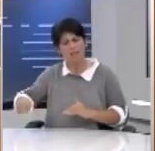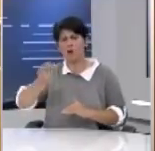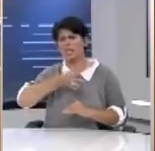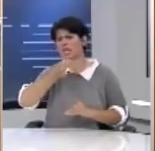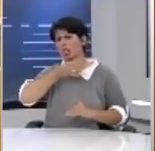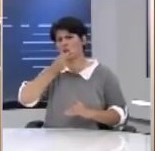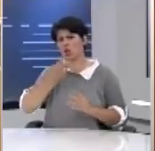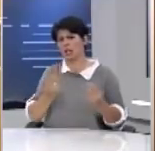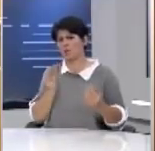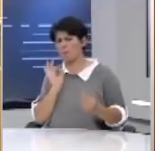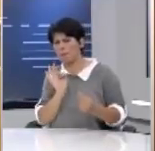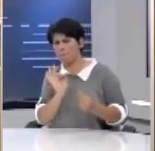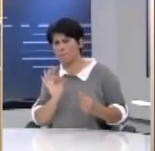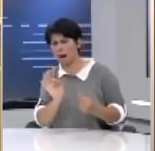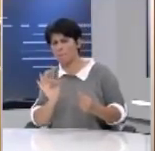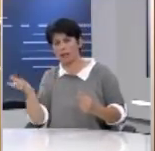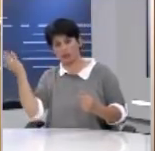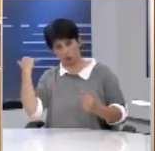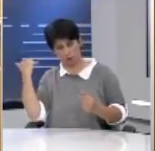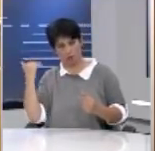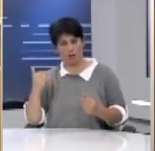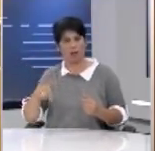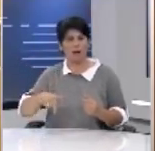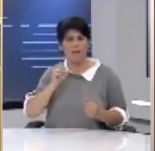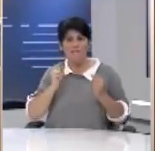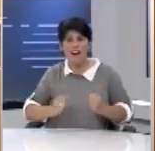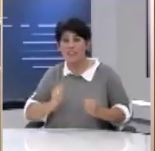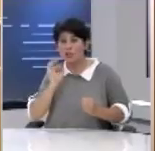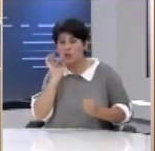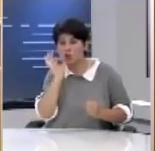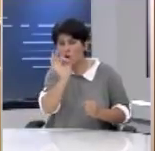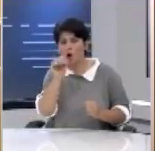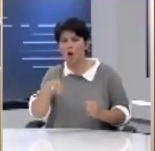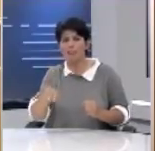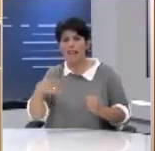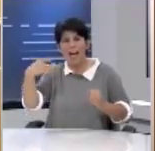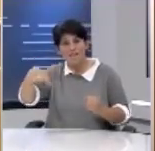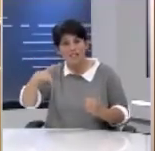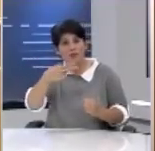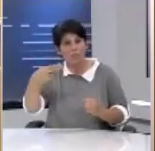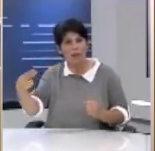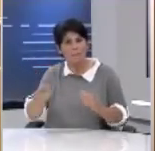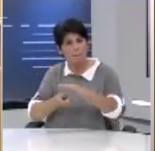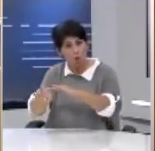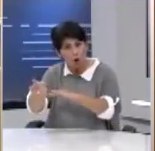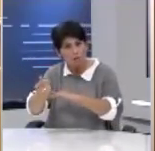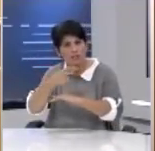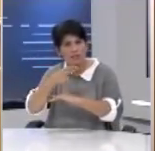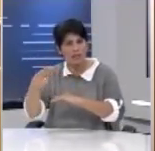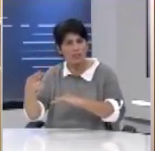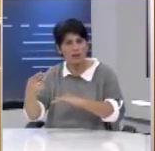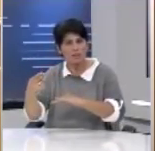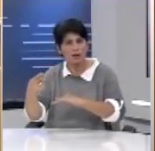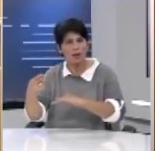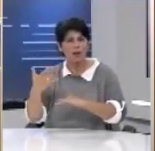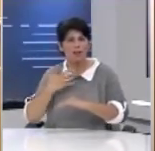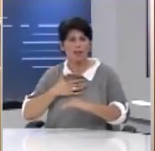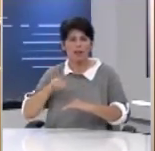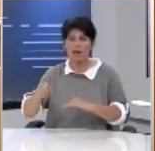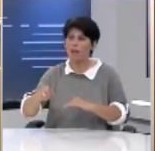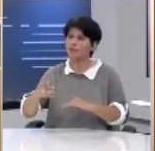Βασικός σας στόχος ήταν ακόμα και σε αυτό το ευαίσθητο ζήτημα να καβαλήσετε αυτό